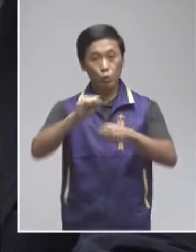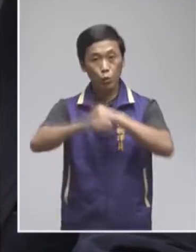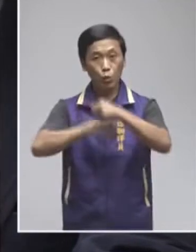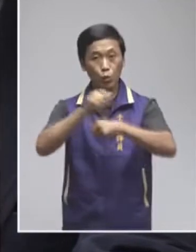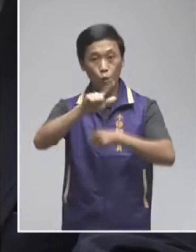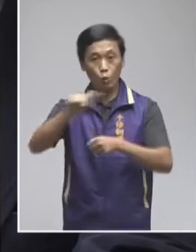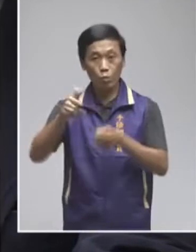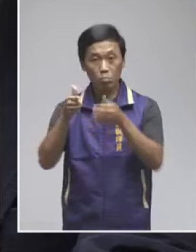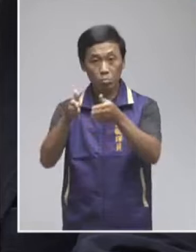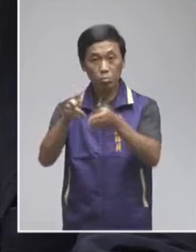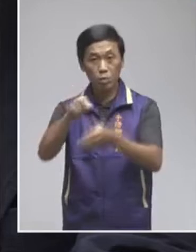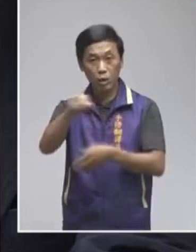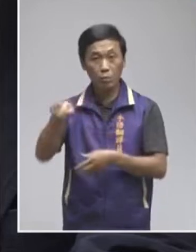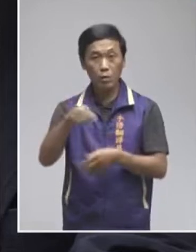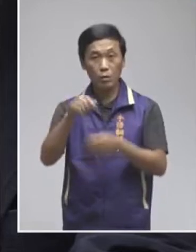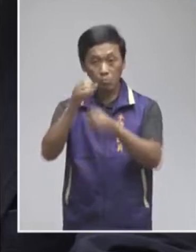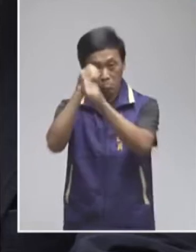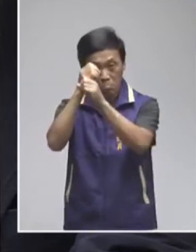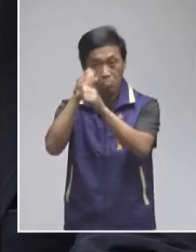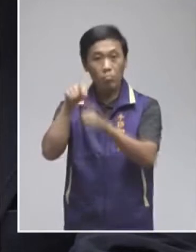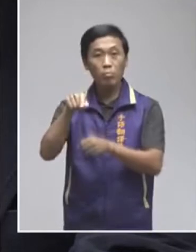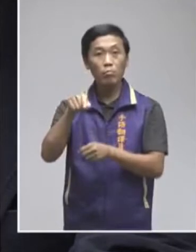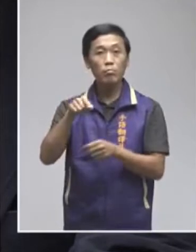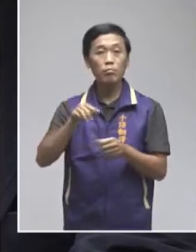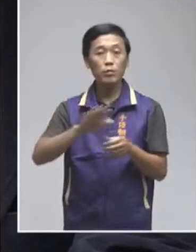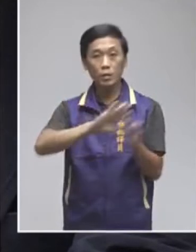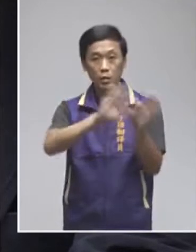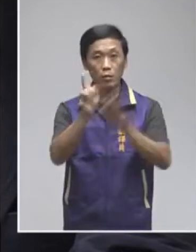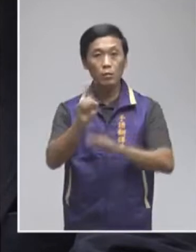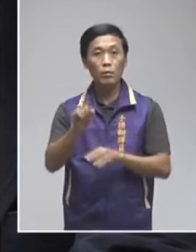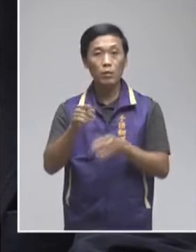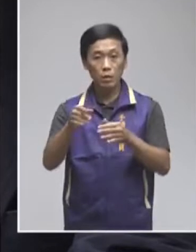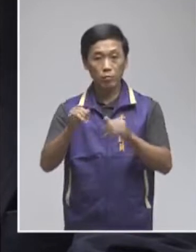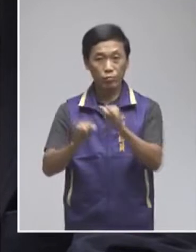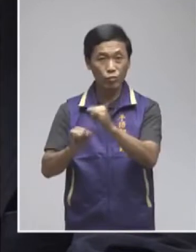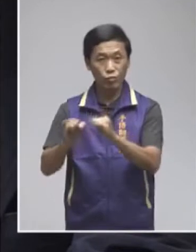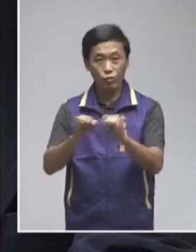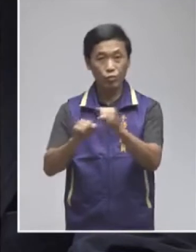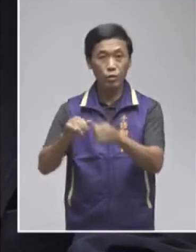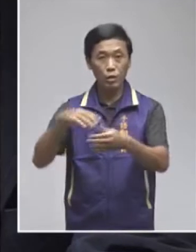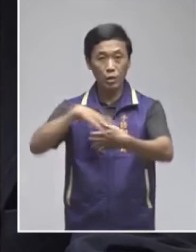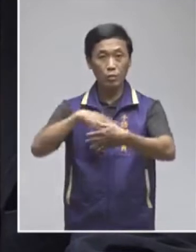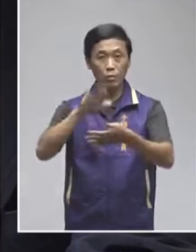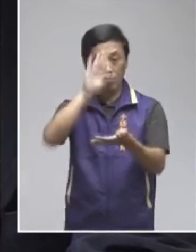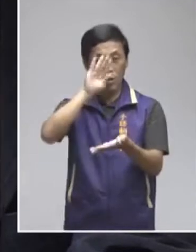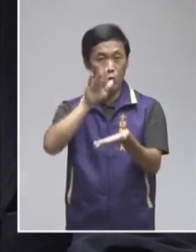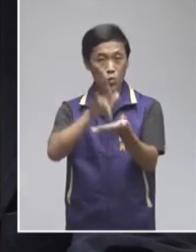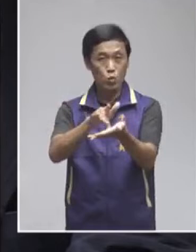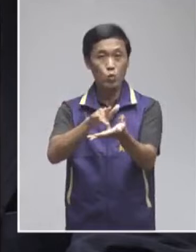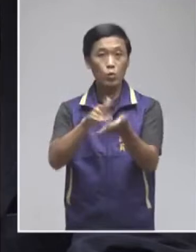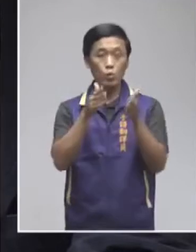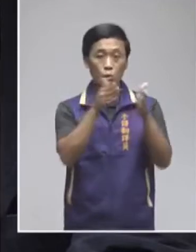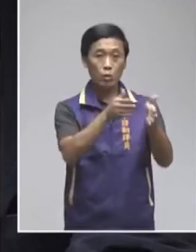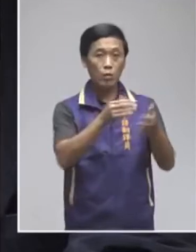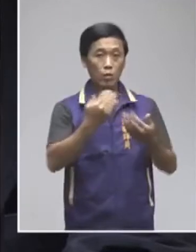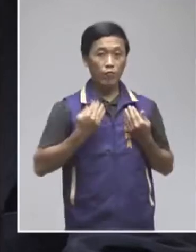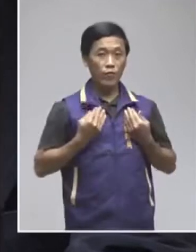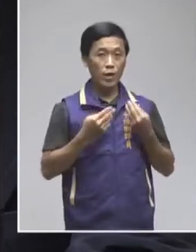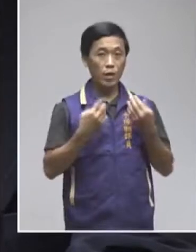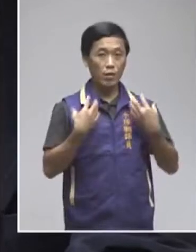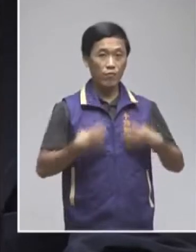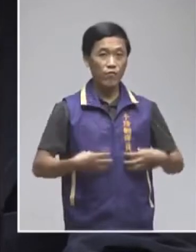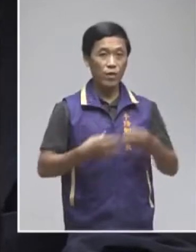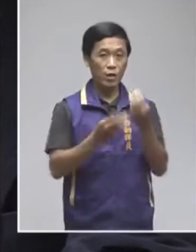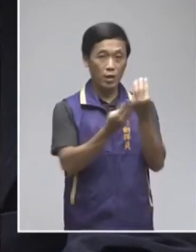头，我们可以看得到这一类的这个细胞，它的病毒会对于肺部的一